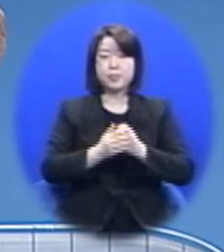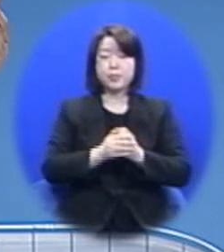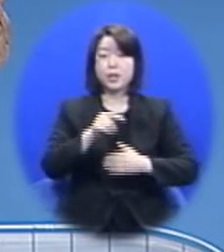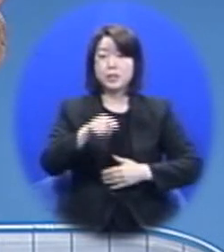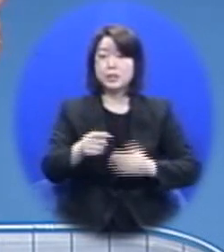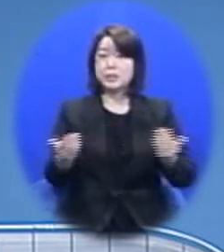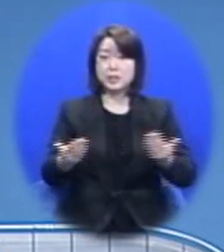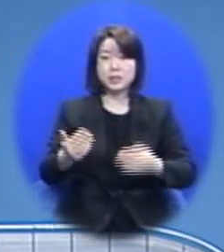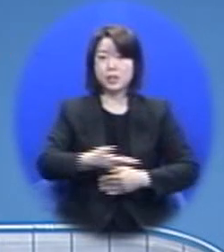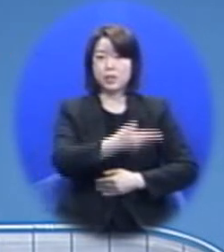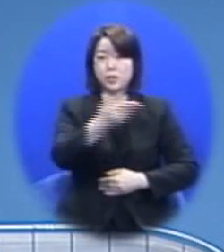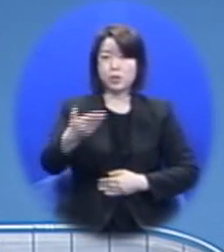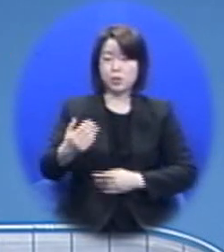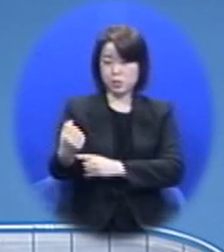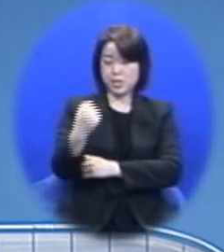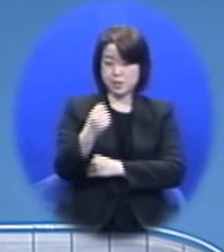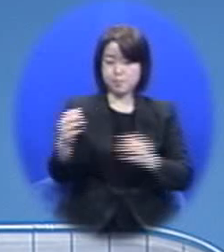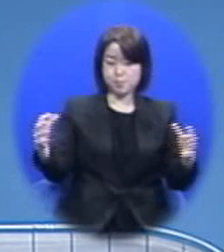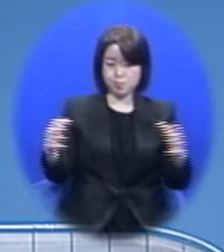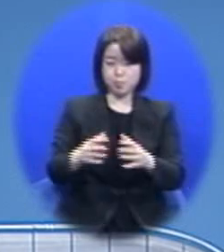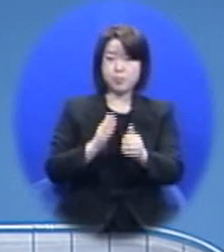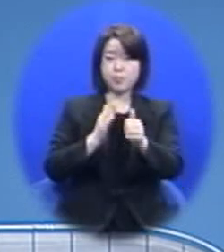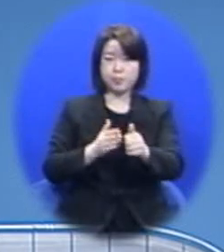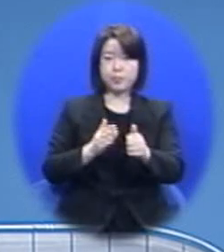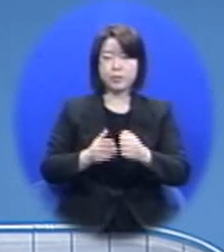일에 여러분들이 힘을 모아주십시오.